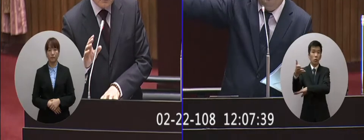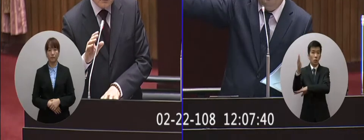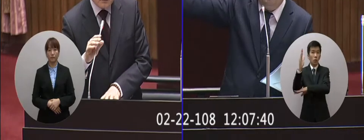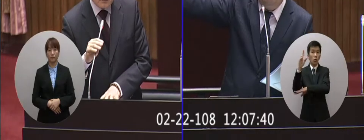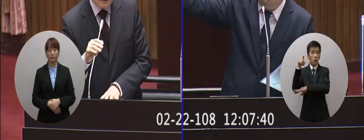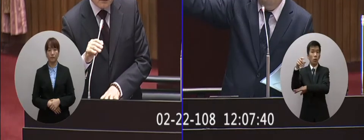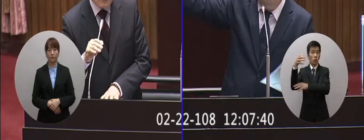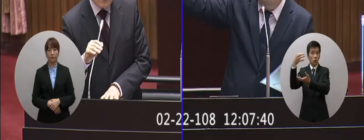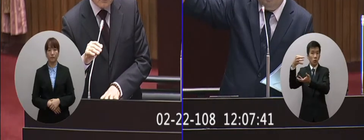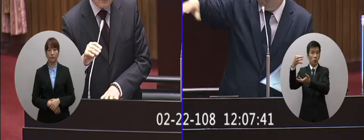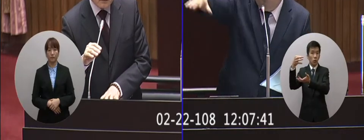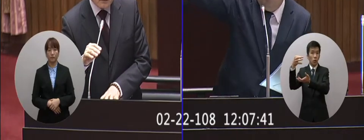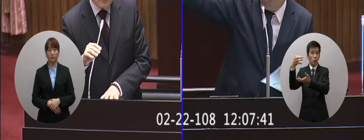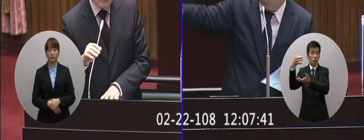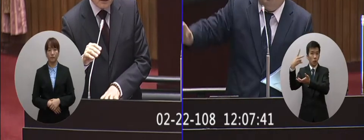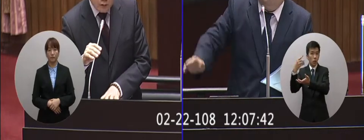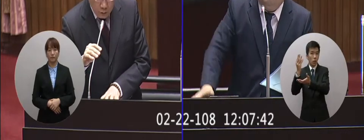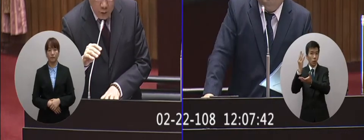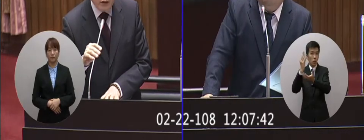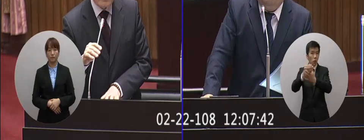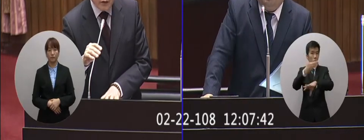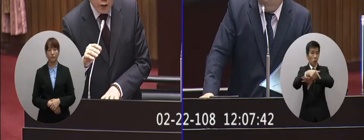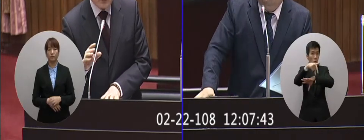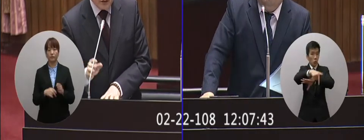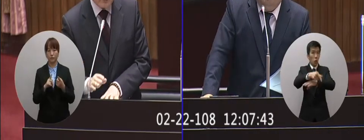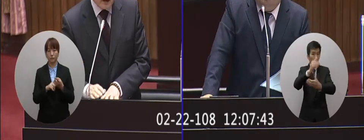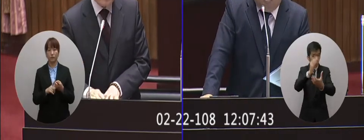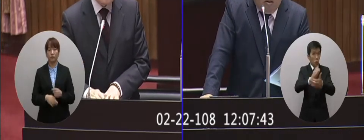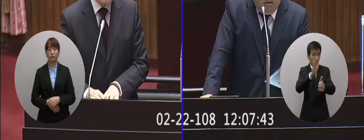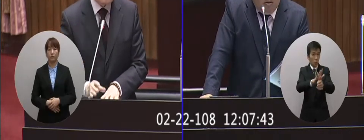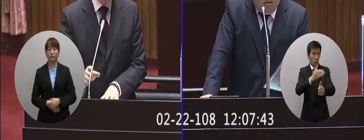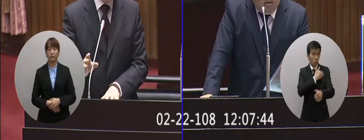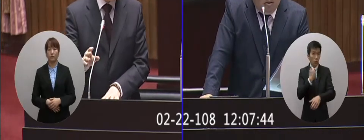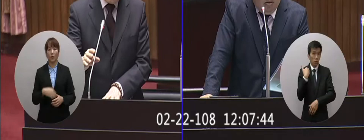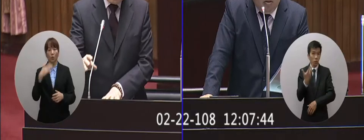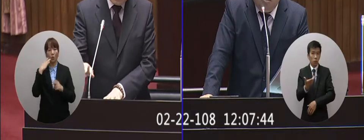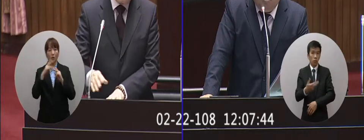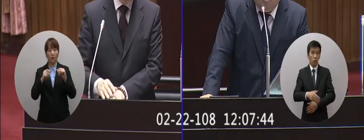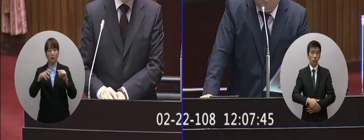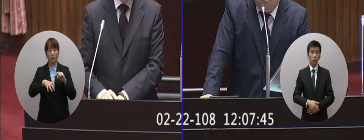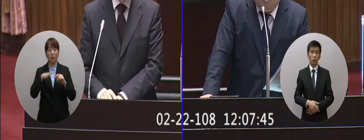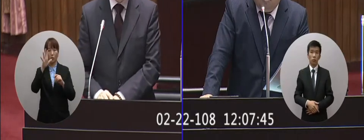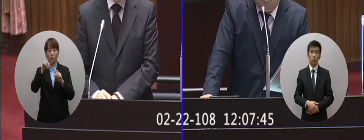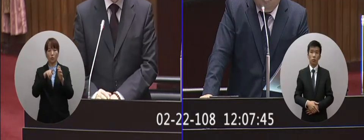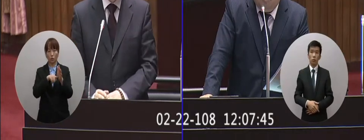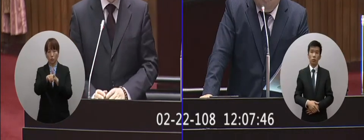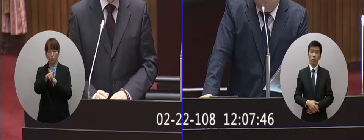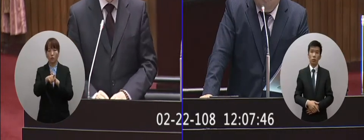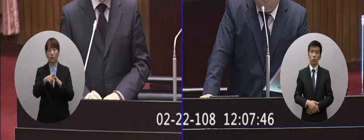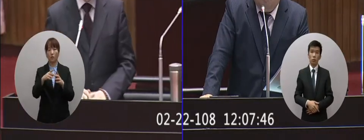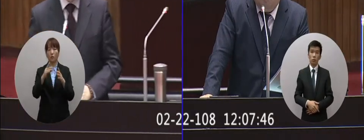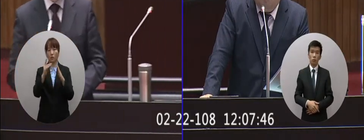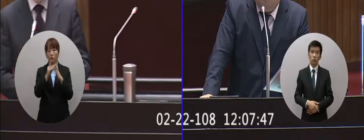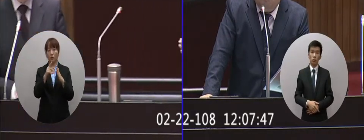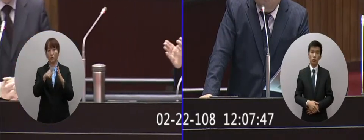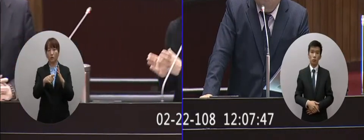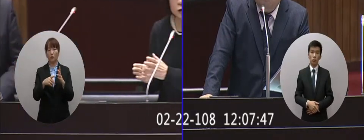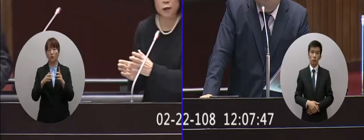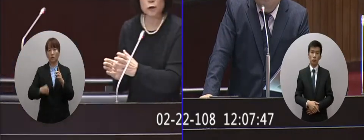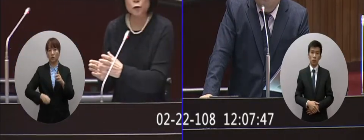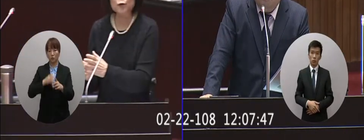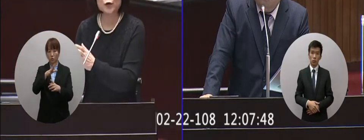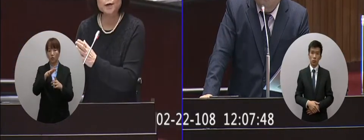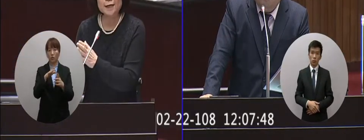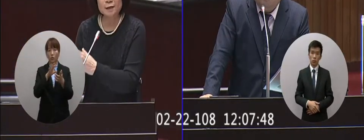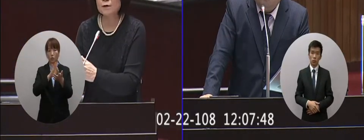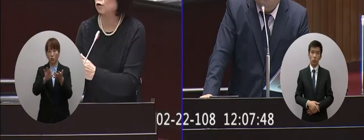回到这个地方，他要投入地方创生的地方吗？ 对， 就是地方政府会设一个专户，那这个捐赠就是一个